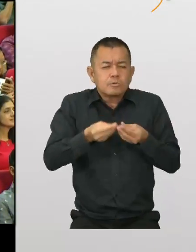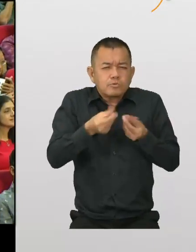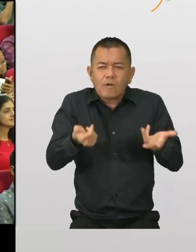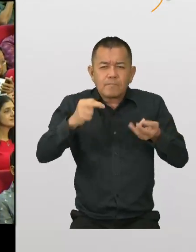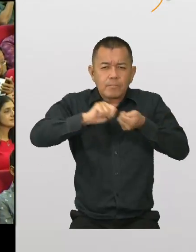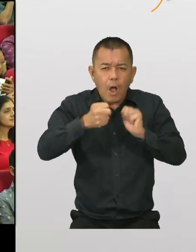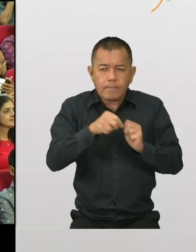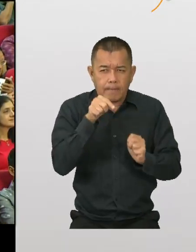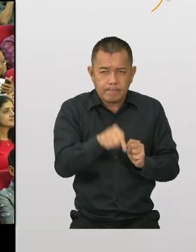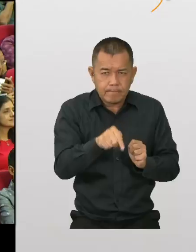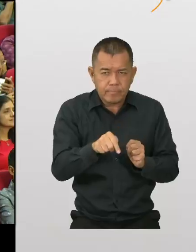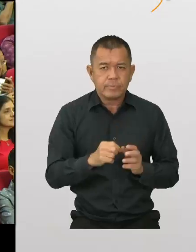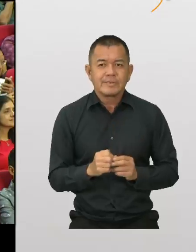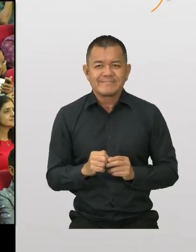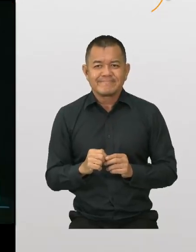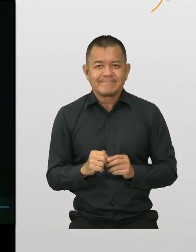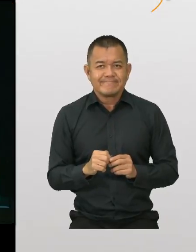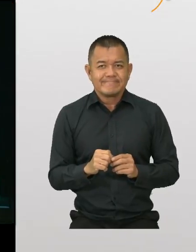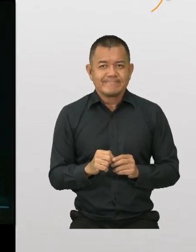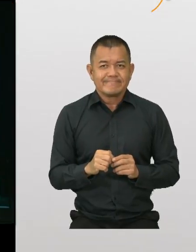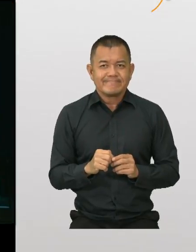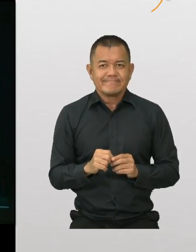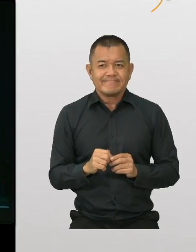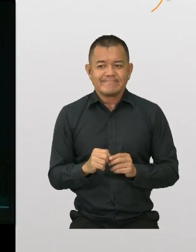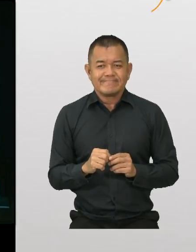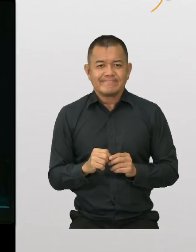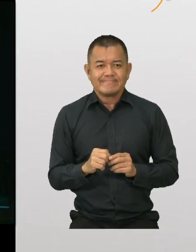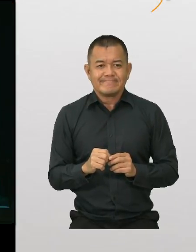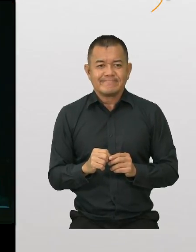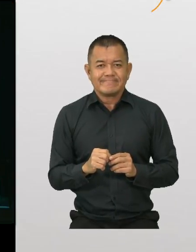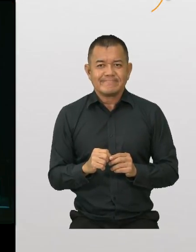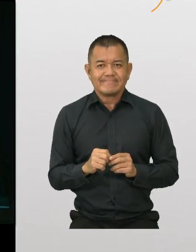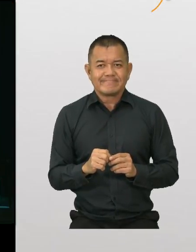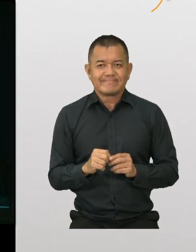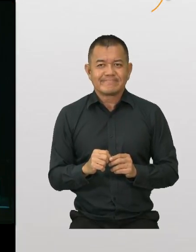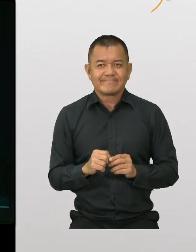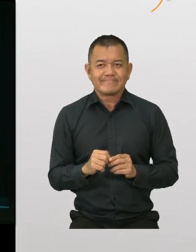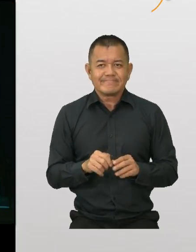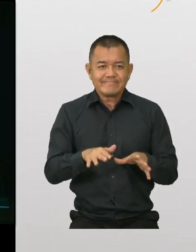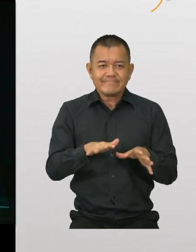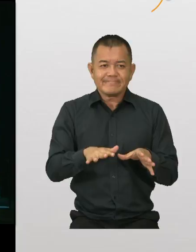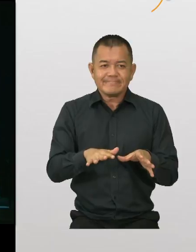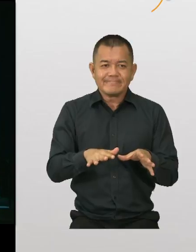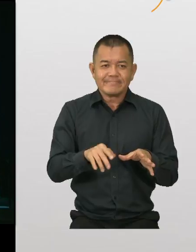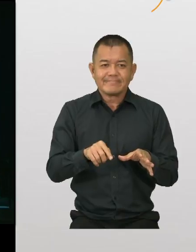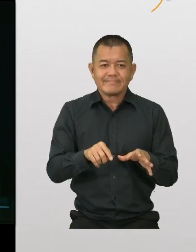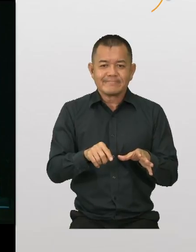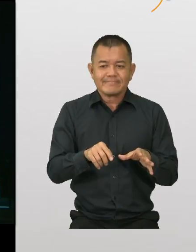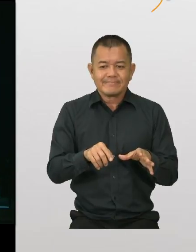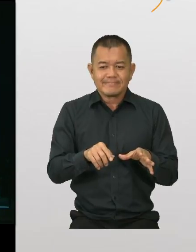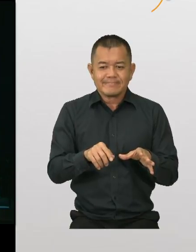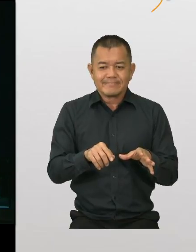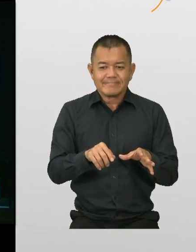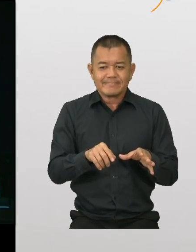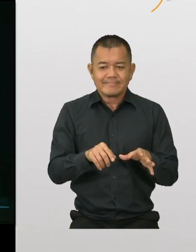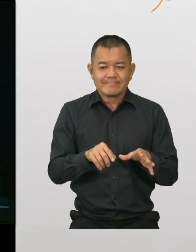他是男士，不过是医生，有资格。 So he's a gentleman, but he's a doctor, 小 so I 组 think he's 多 qualified 管 to 齐 do 下，抑 this. 制奶粉价格的上